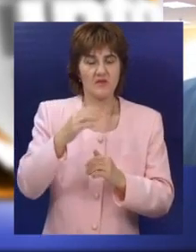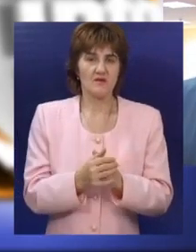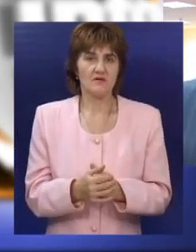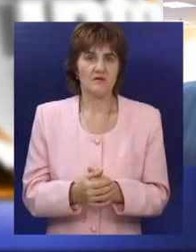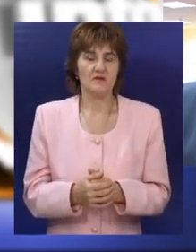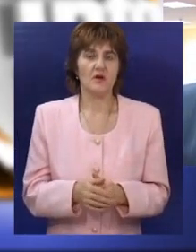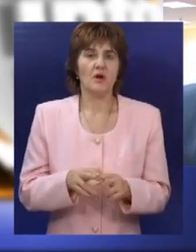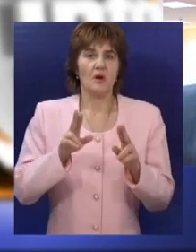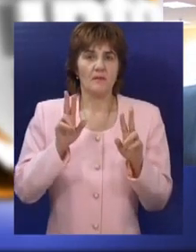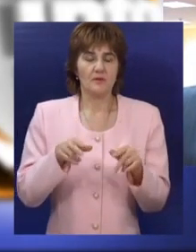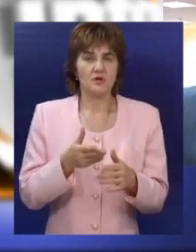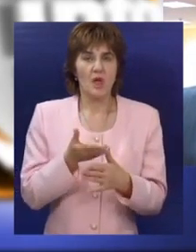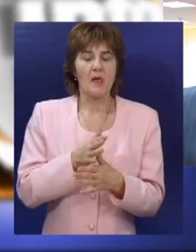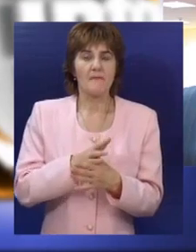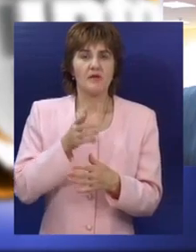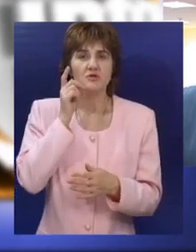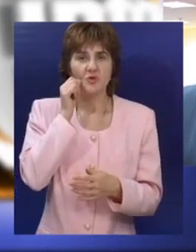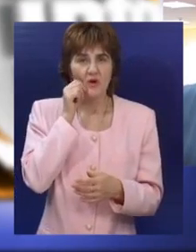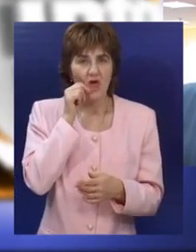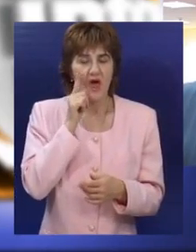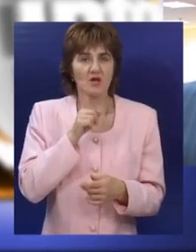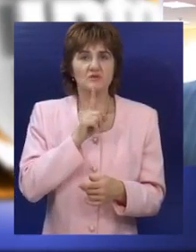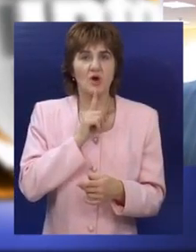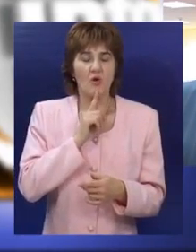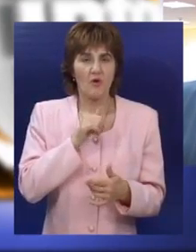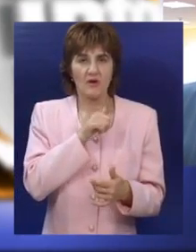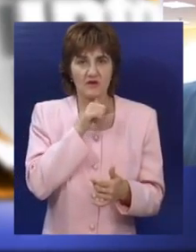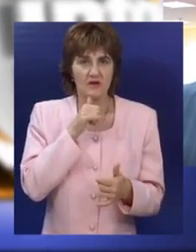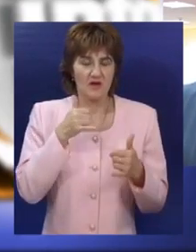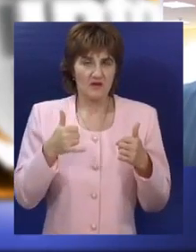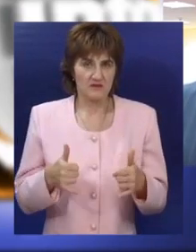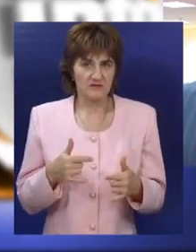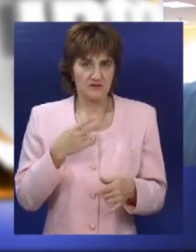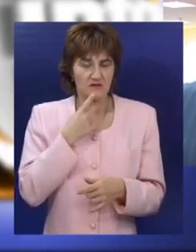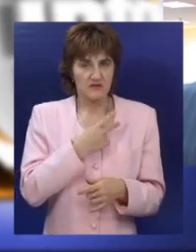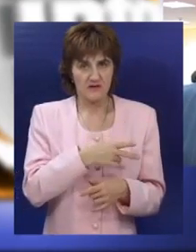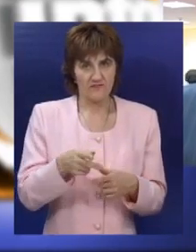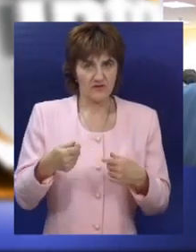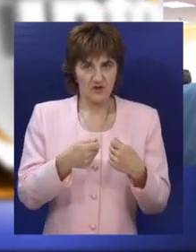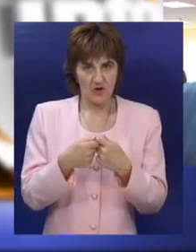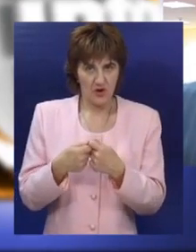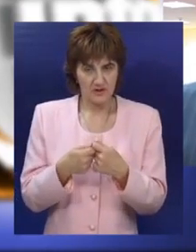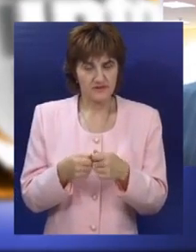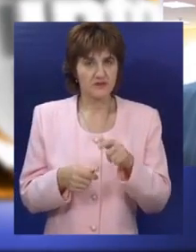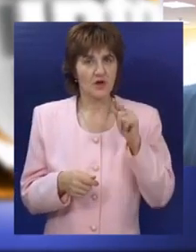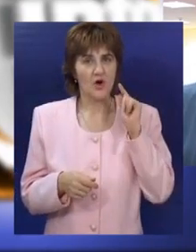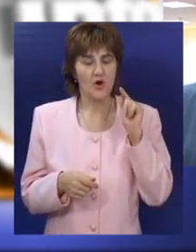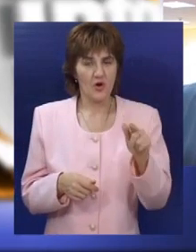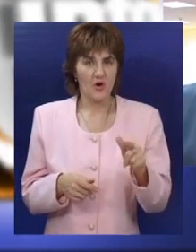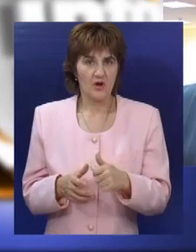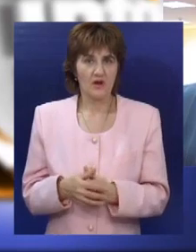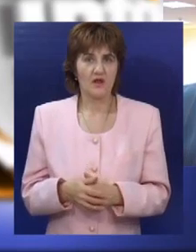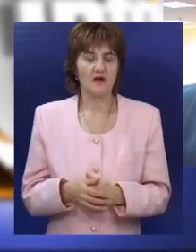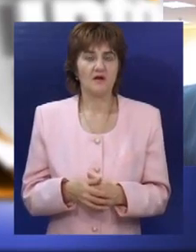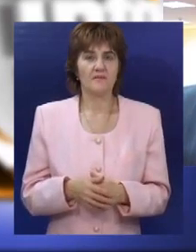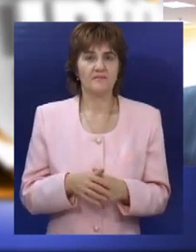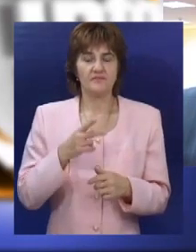listi. Postoji međunarodna kongresna asocijacija koja se zove IKA, International Congress and Convention Association, i ona